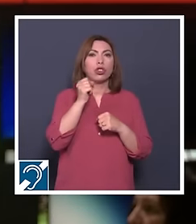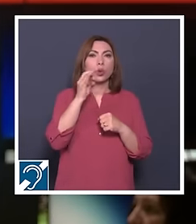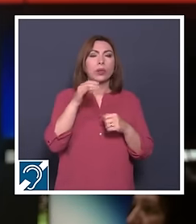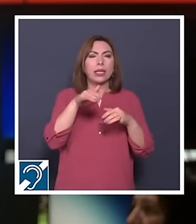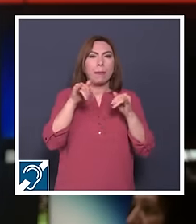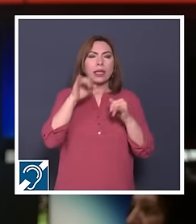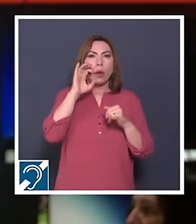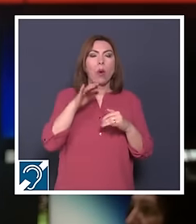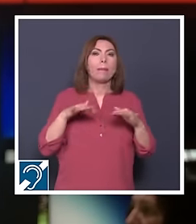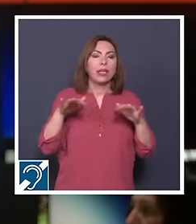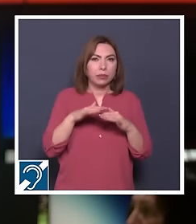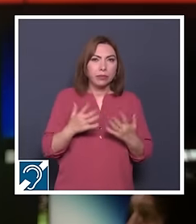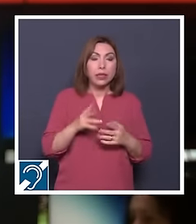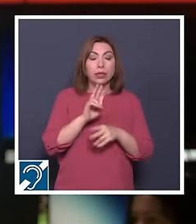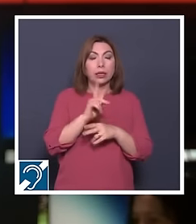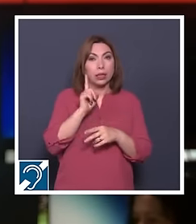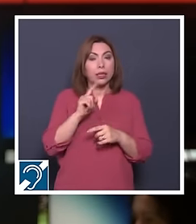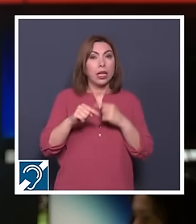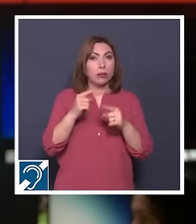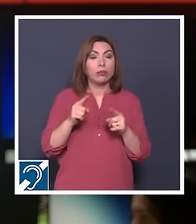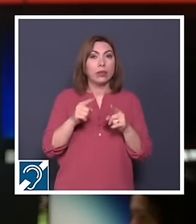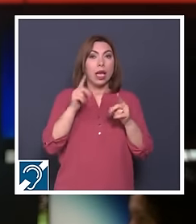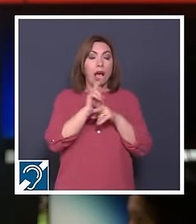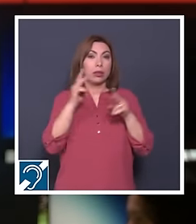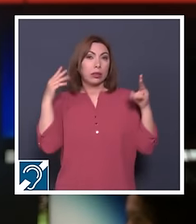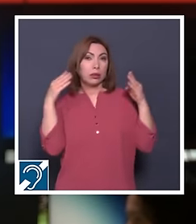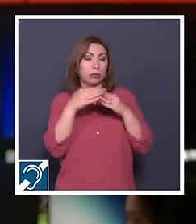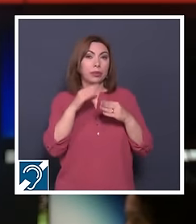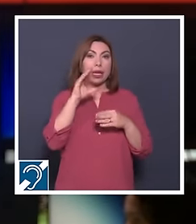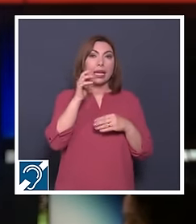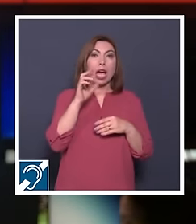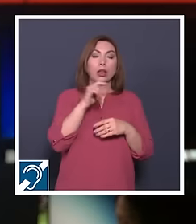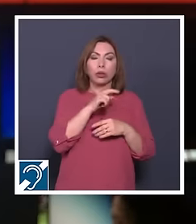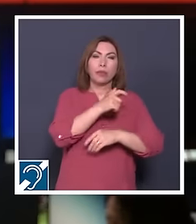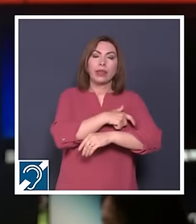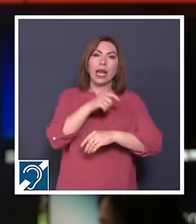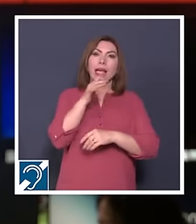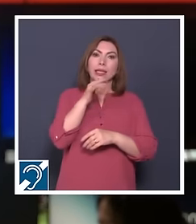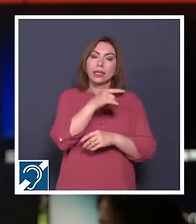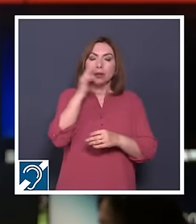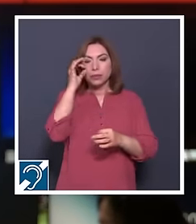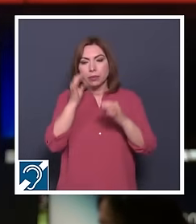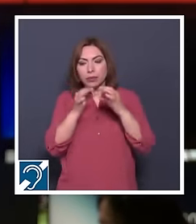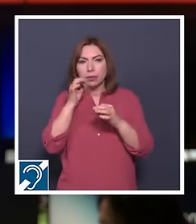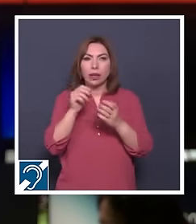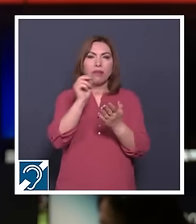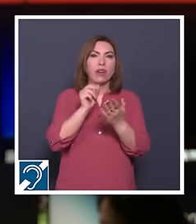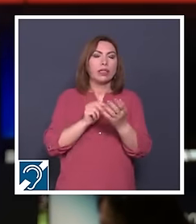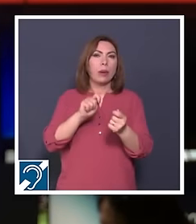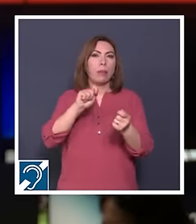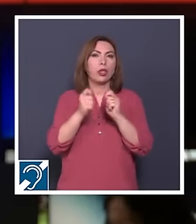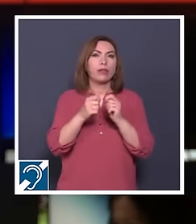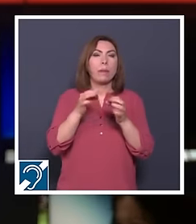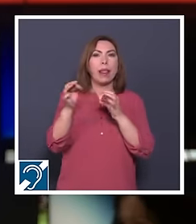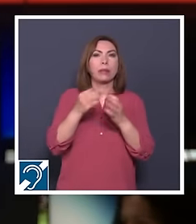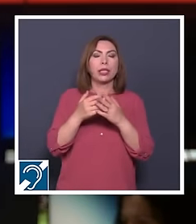mii de civili. În același timp, atenția este acum îndreptată spre Cairo. O delegație israeliană studiază o versiune modificată a planului de